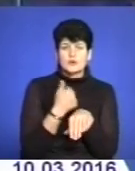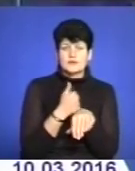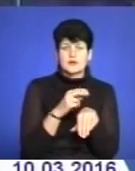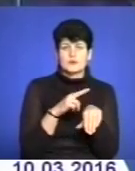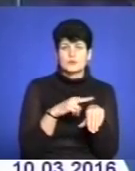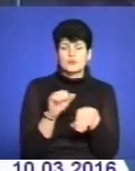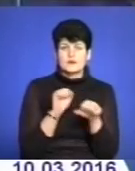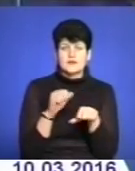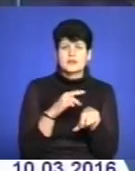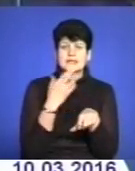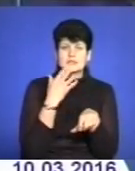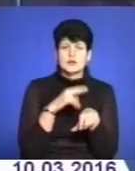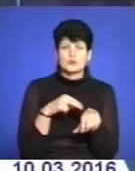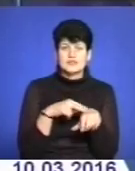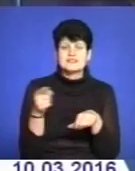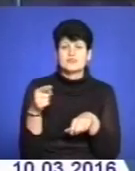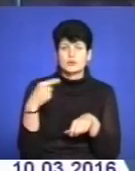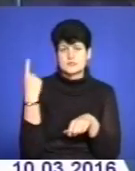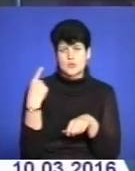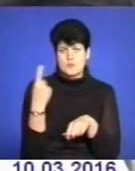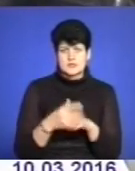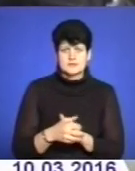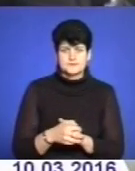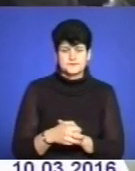управління Національної поліції України в Тернопільській області.